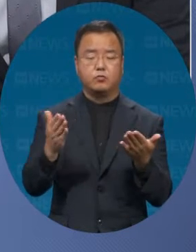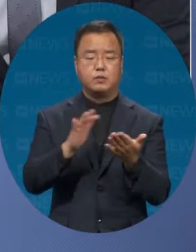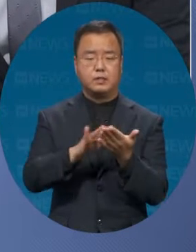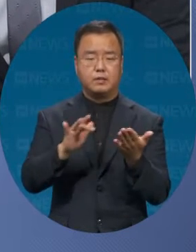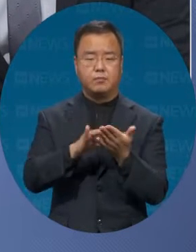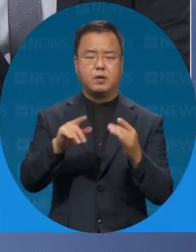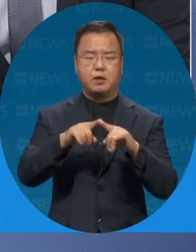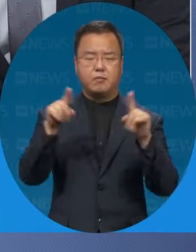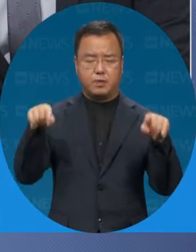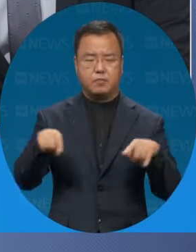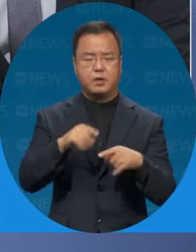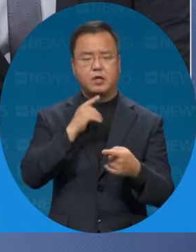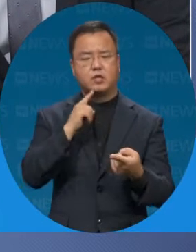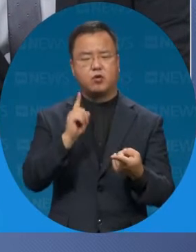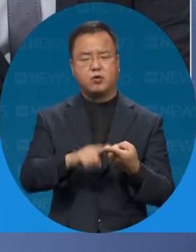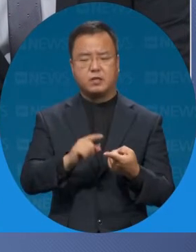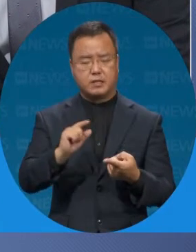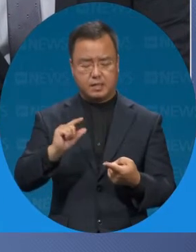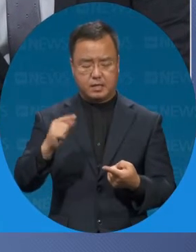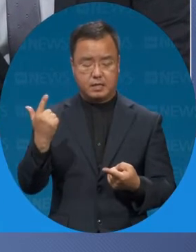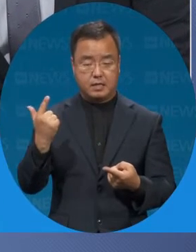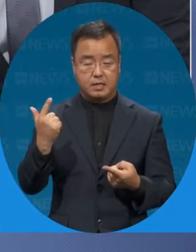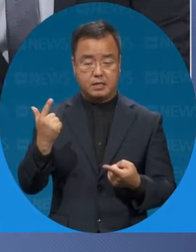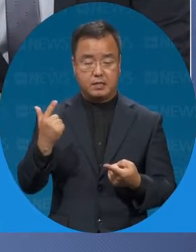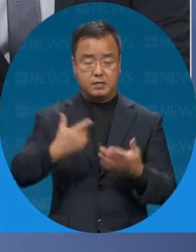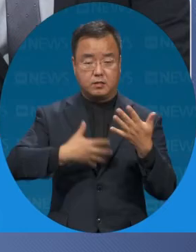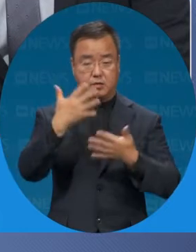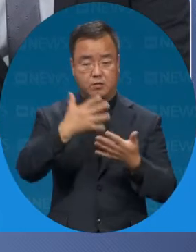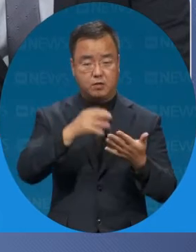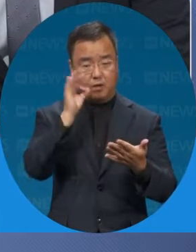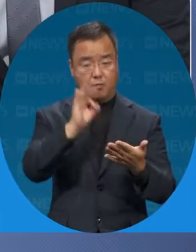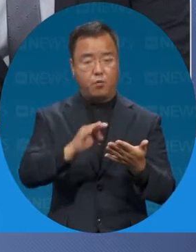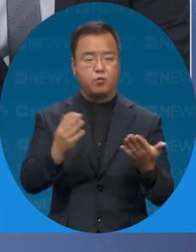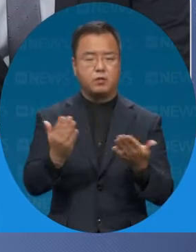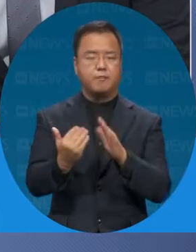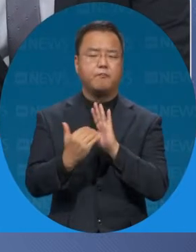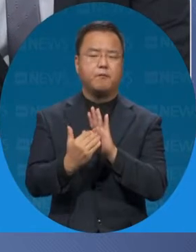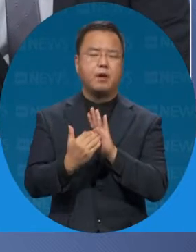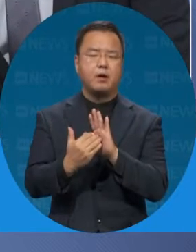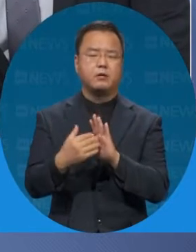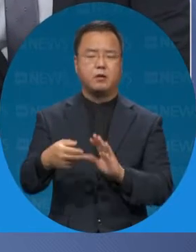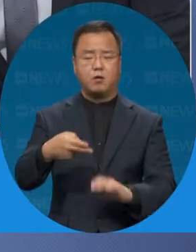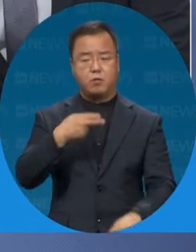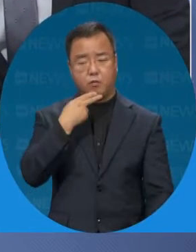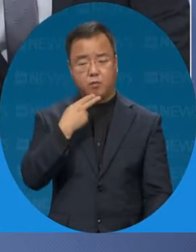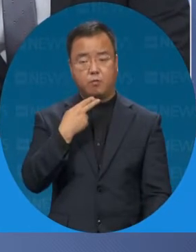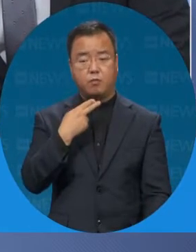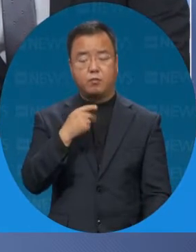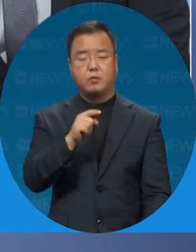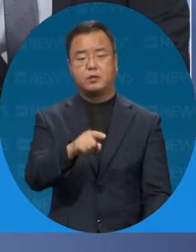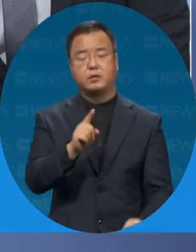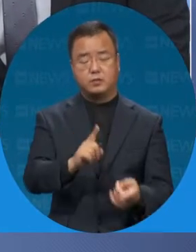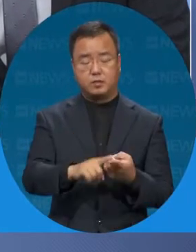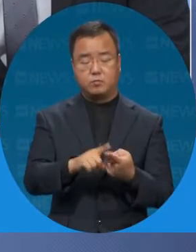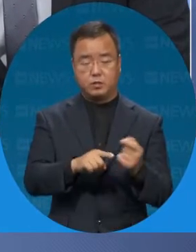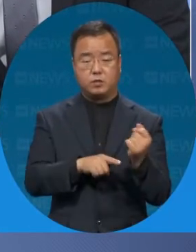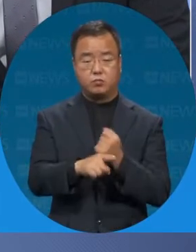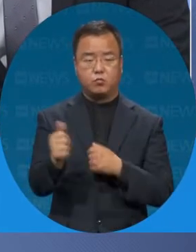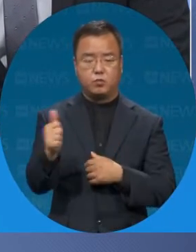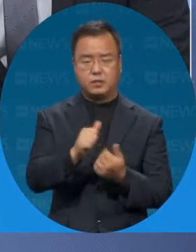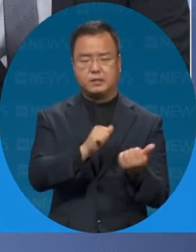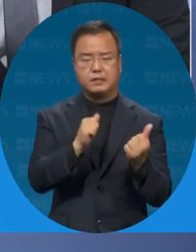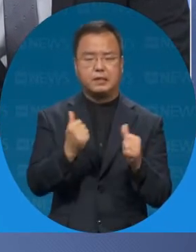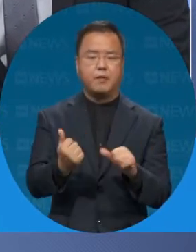부적절한 콘텐츠 접속하는 것을 차단하는 필터링 소프트웨어가 없었습니다 예 이 때문에 프랜시스는 사망하기